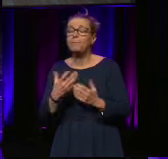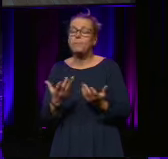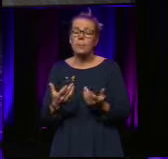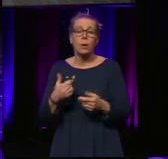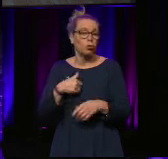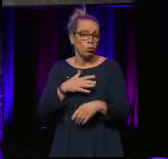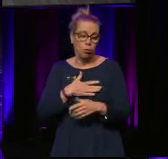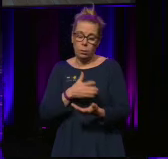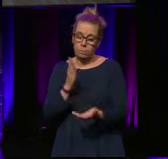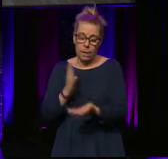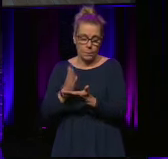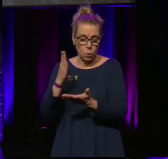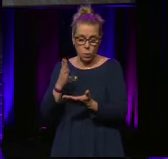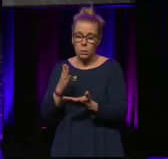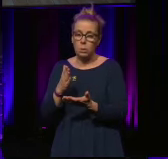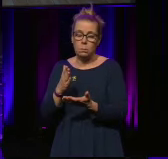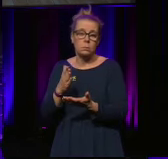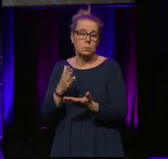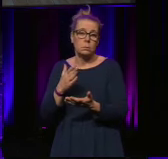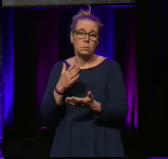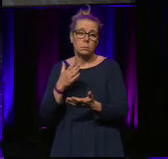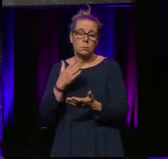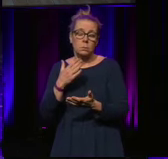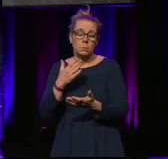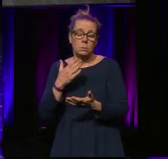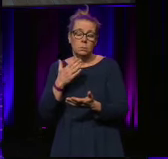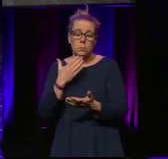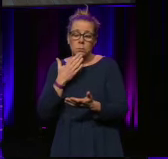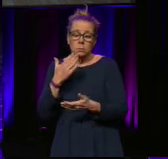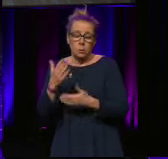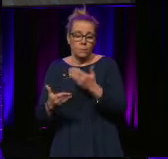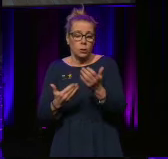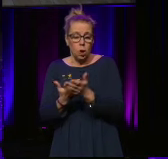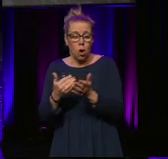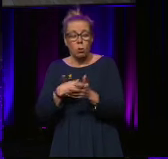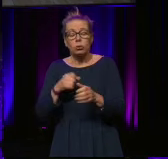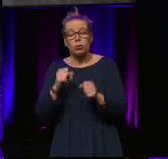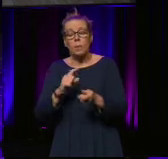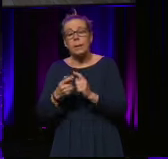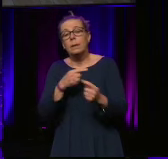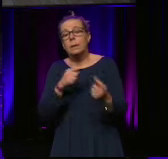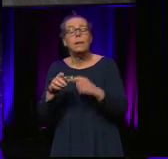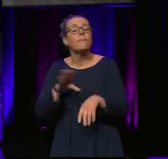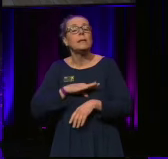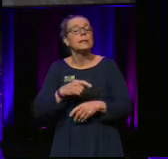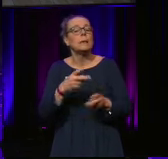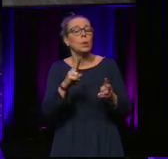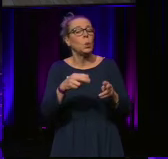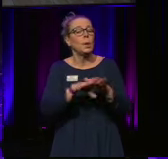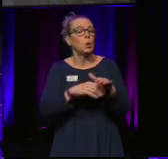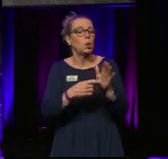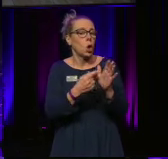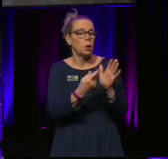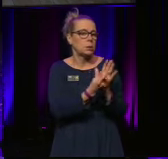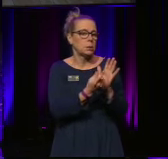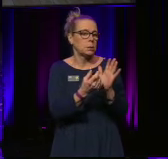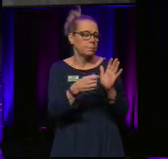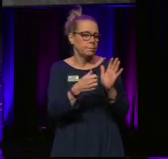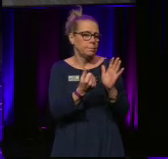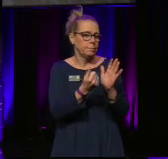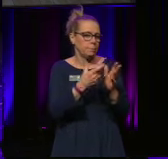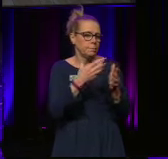att det är rimliga förslag och det kommer säkert att diskuteras framöver. Det ingår inte i den nuvarande grundlagsutredningens uppdrag. Nej, det gör inte. Så